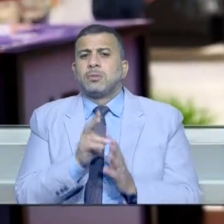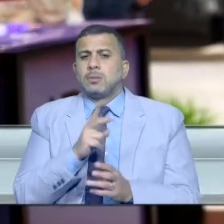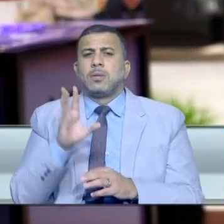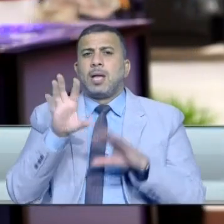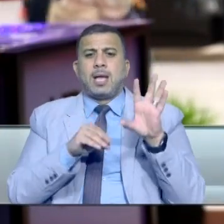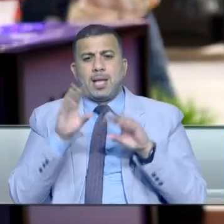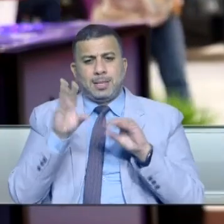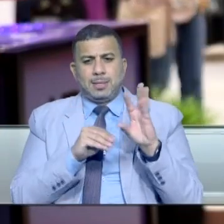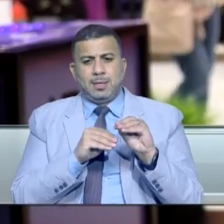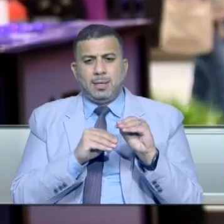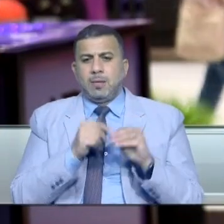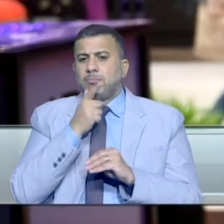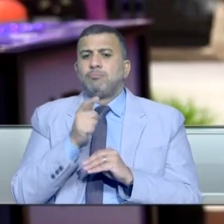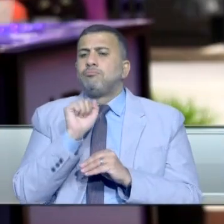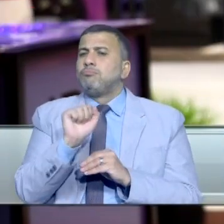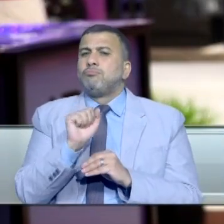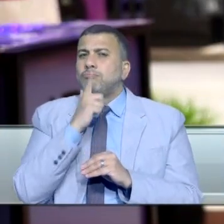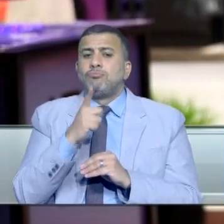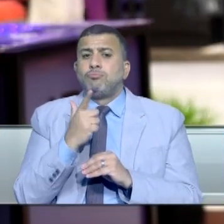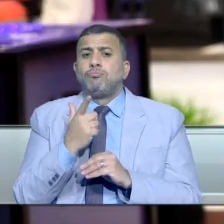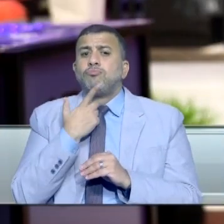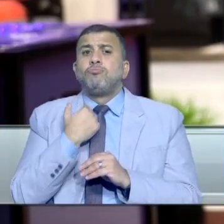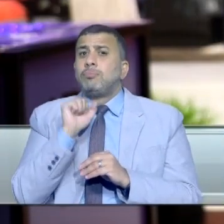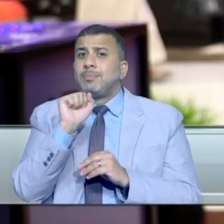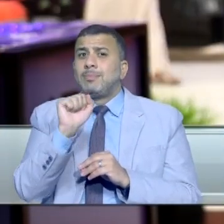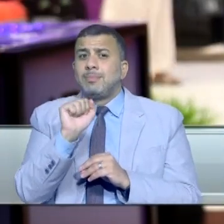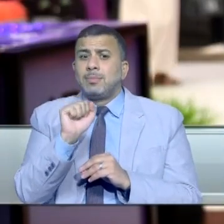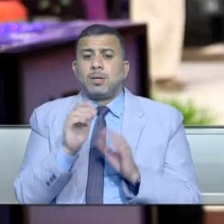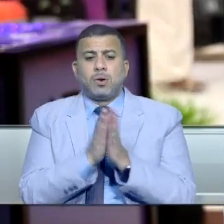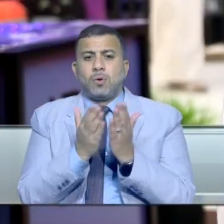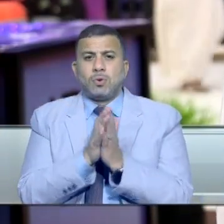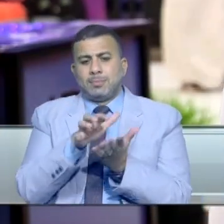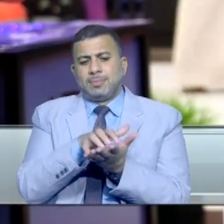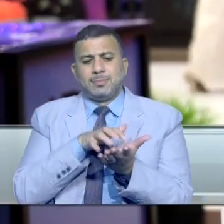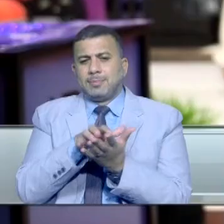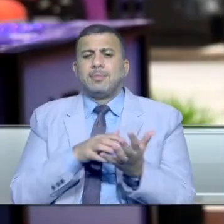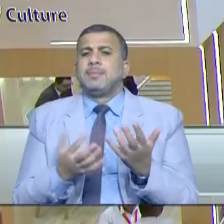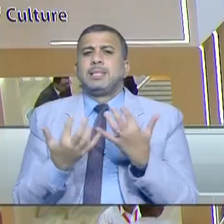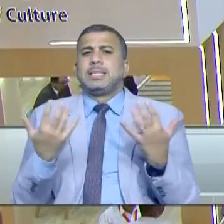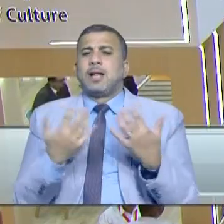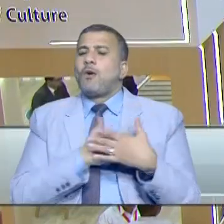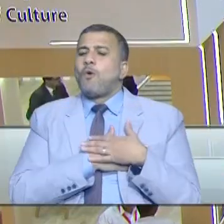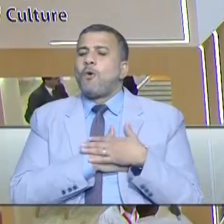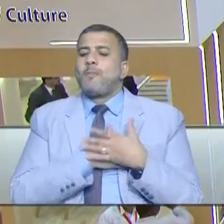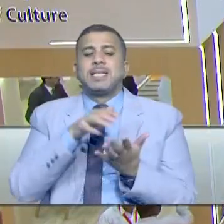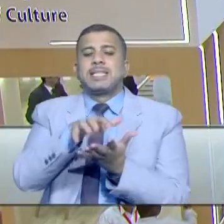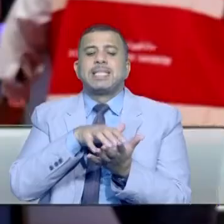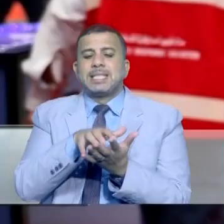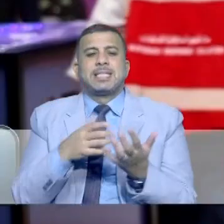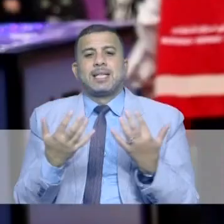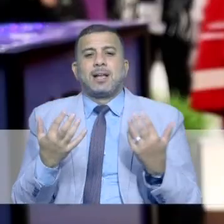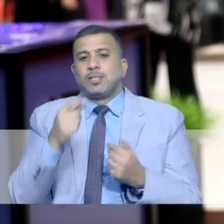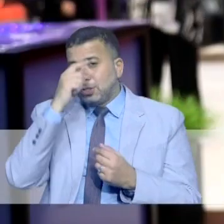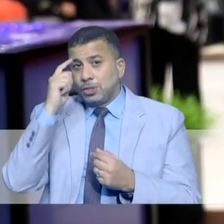قصص وغيرها من الأشياء. أنا اللي أكثر شيء جذبني كتب الزراعة، اللي أحبه أكثر شيء. أنا ناوي إن شاء